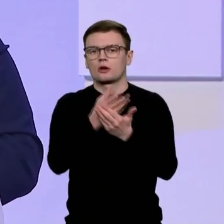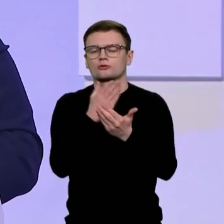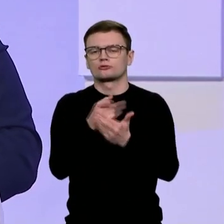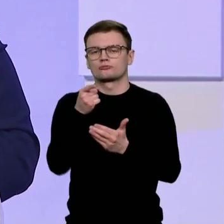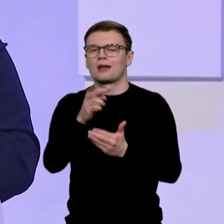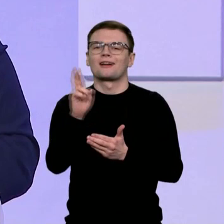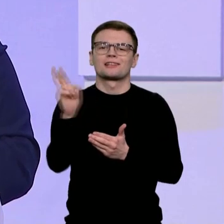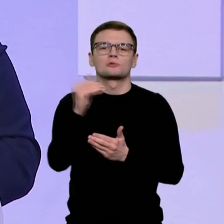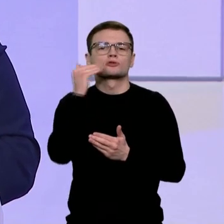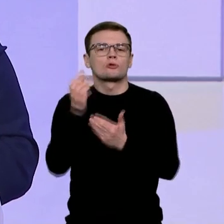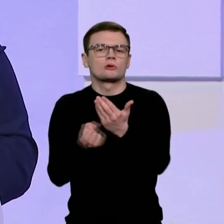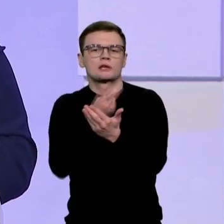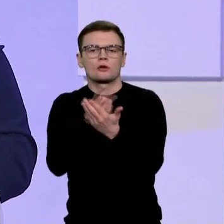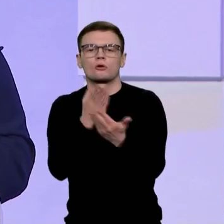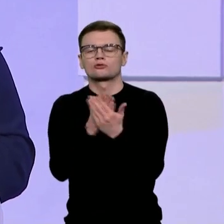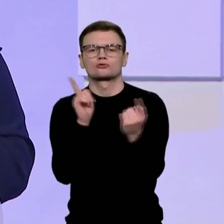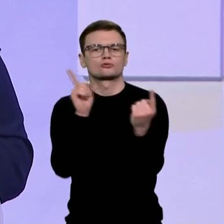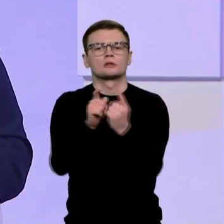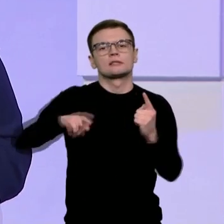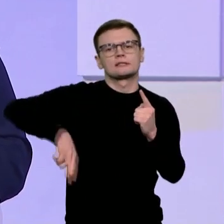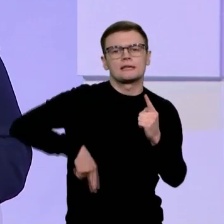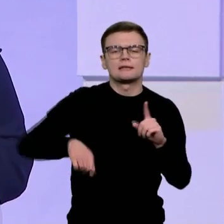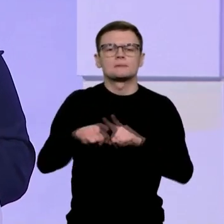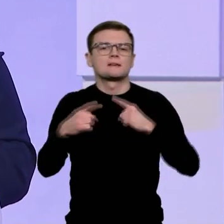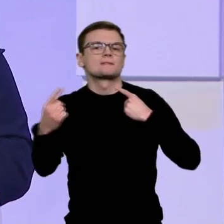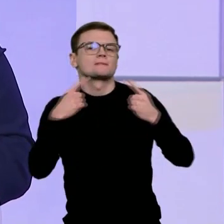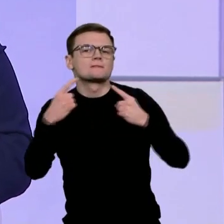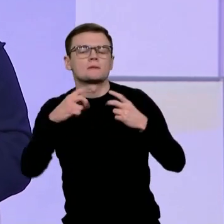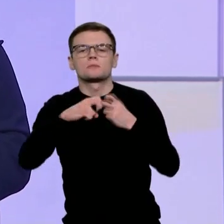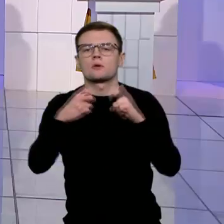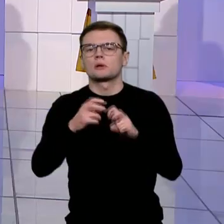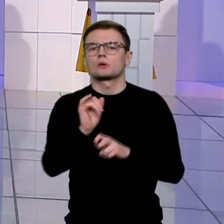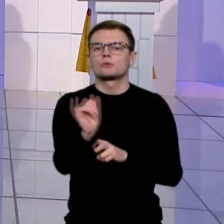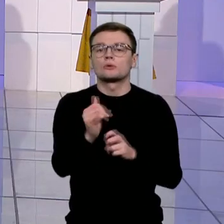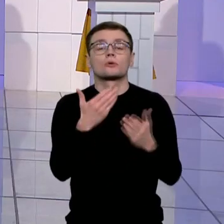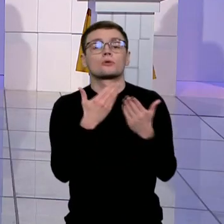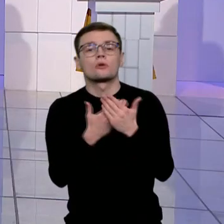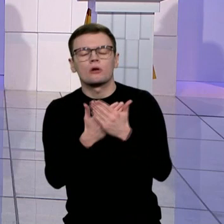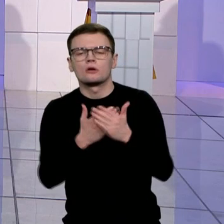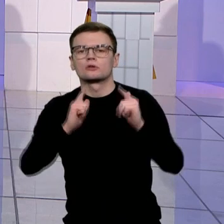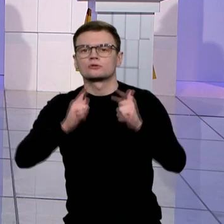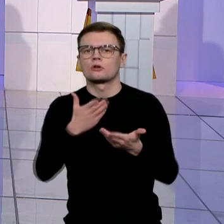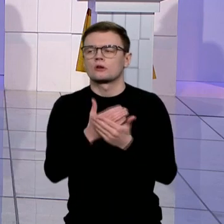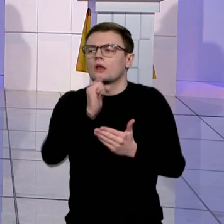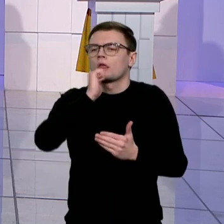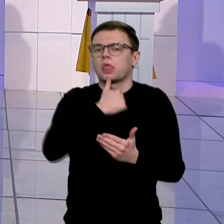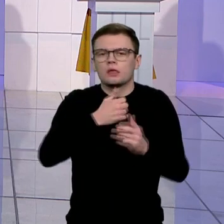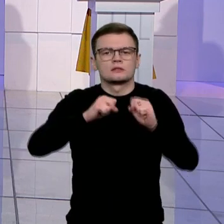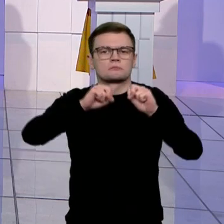susitikti su direktoriumi ir išsiaiškinti, kame yra problemos, kodėl pas mus vangiai atvyksta specialistai, jie